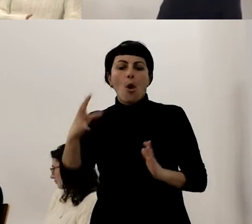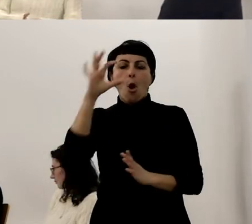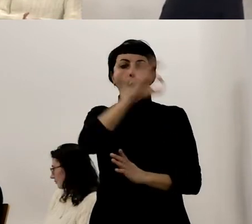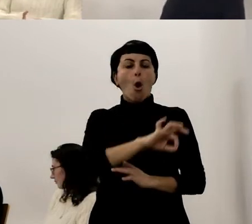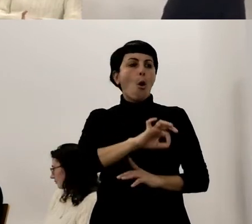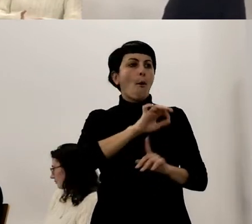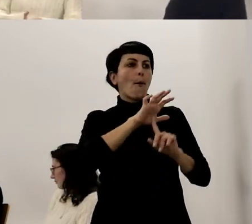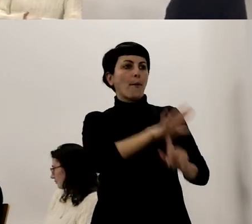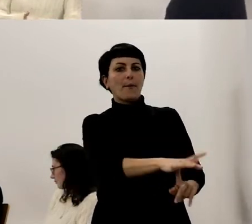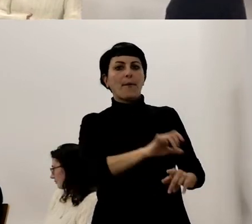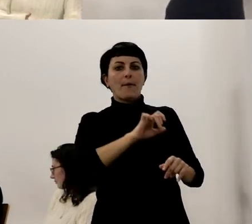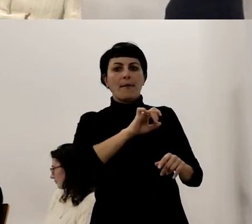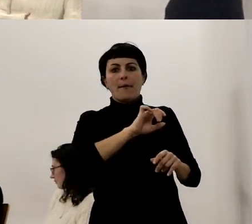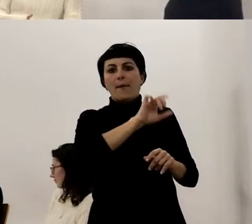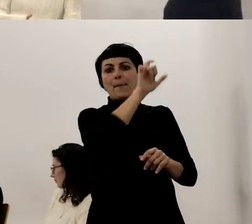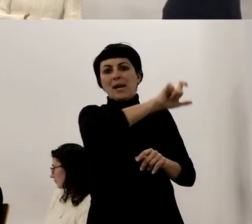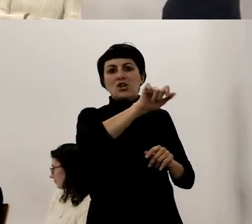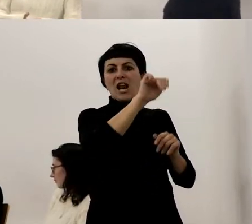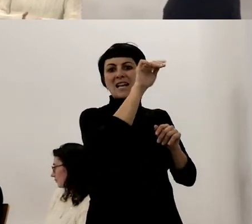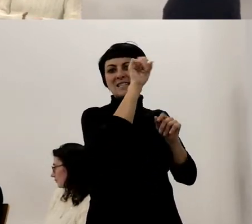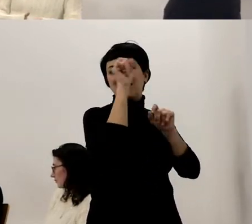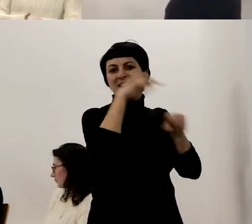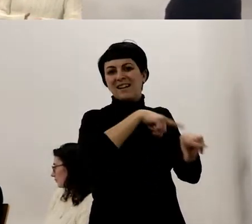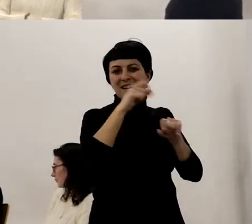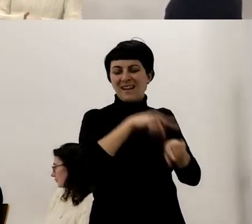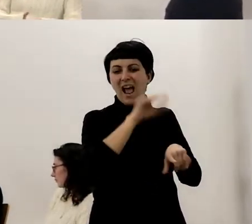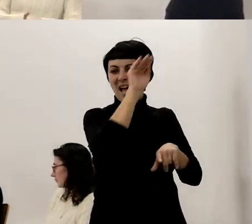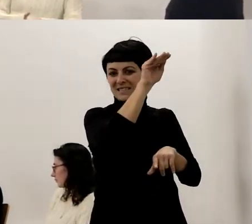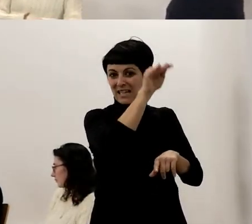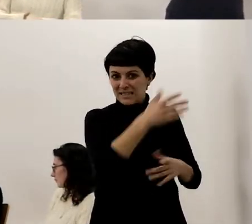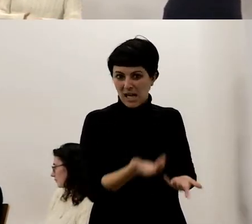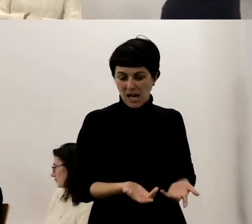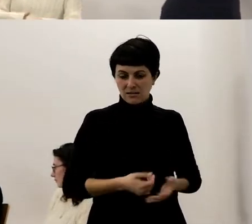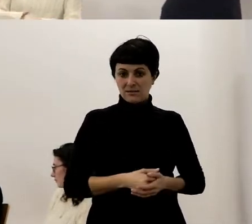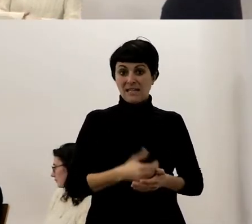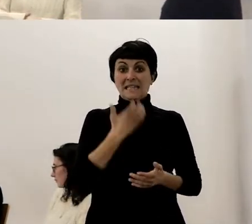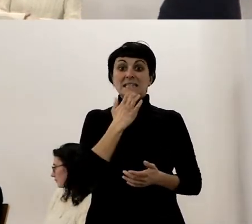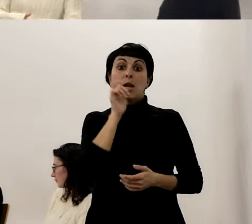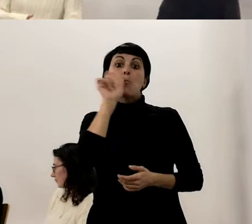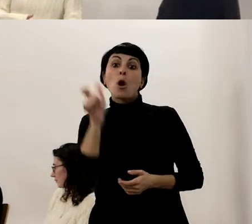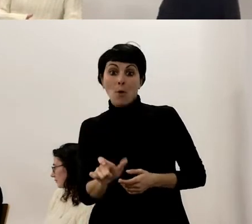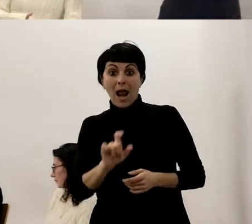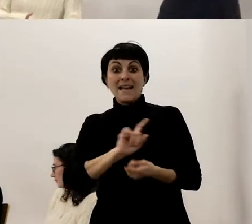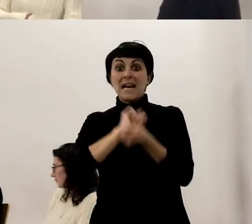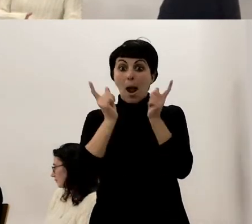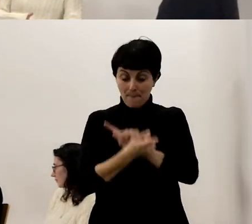altre origen. I que si comencéssim nosaltres mateixos i nosaltres mateixes a canviar el nostre vocabulari,